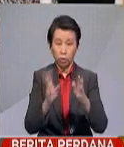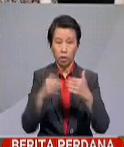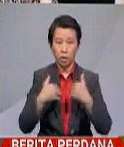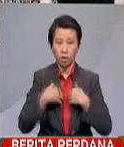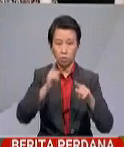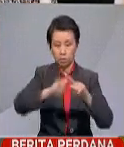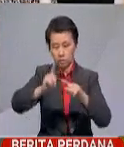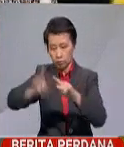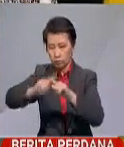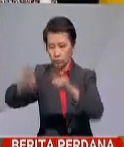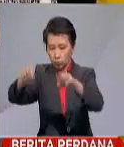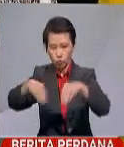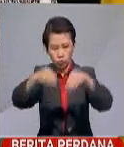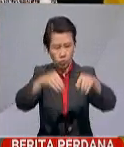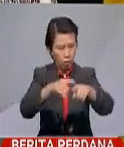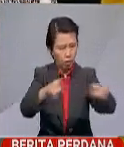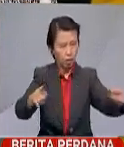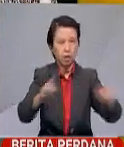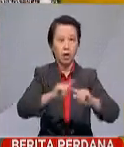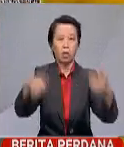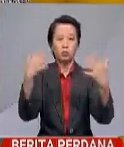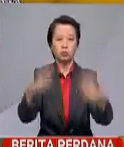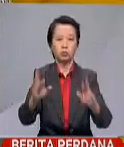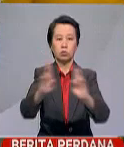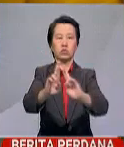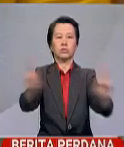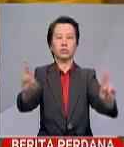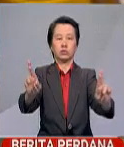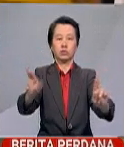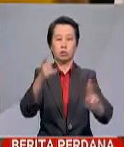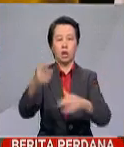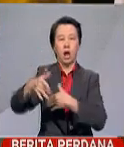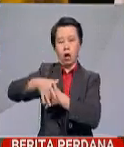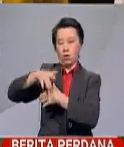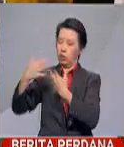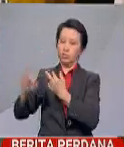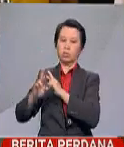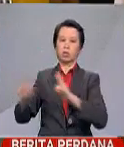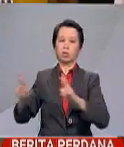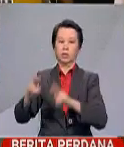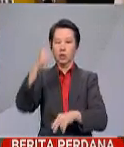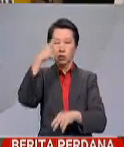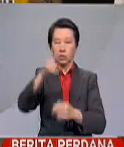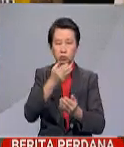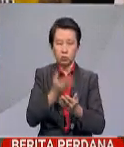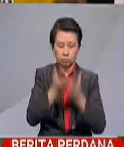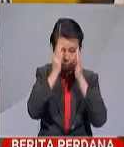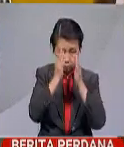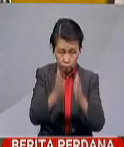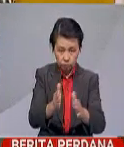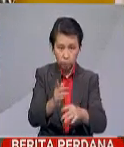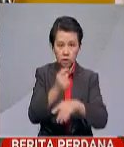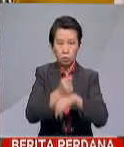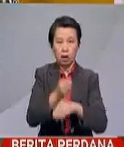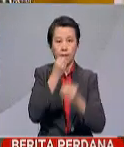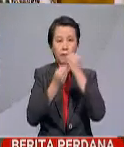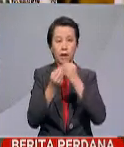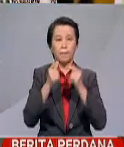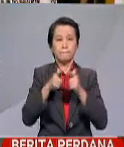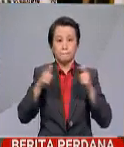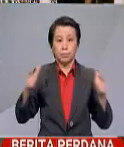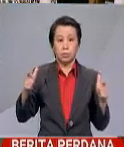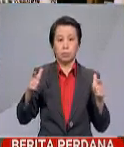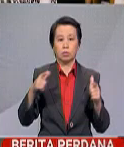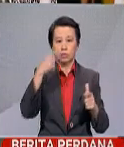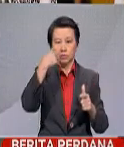ada pelbagai jualan, kebanyakannya sudah pun menyediakan persiapan terlebih awal bagi memberi tumpuan tradisi makan besar